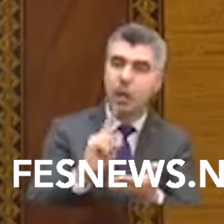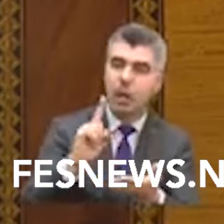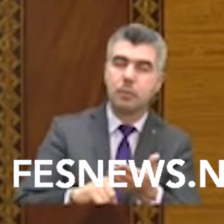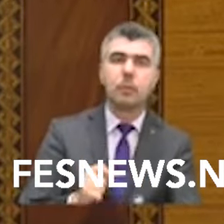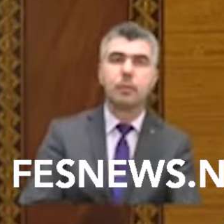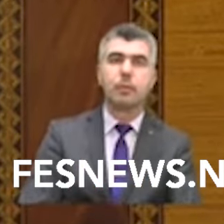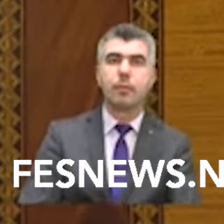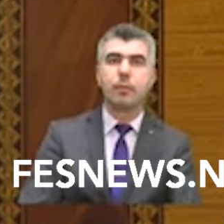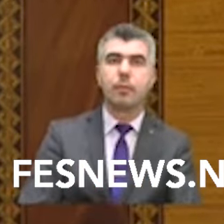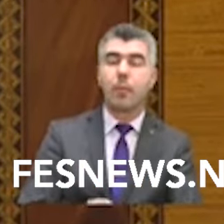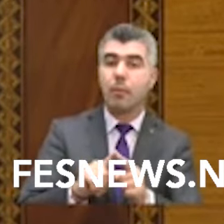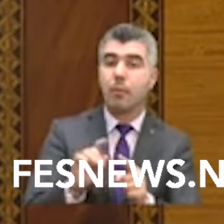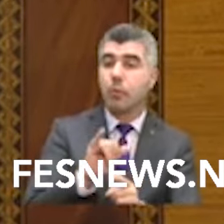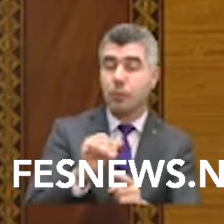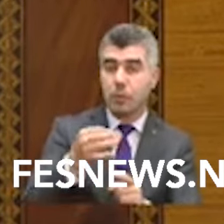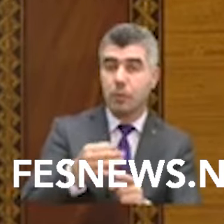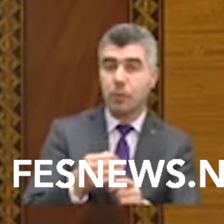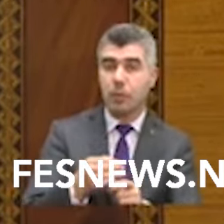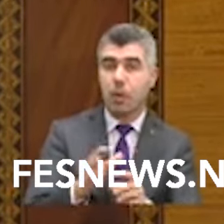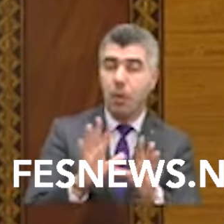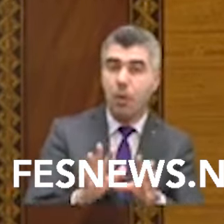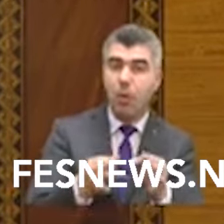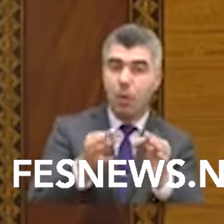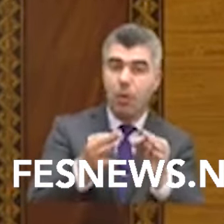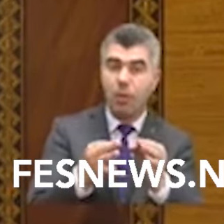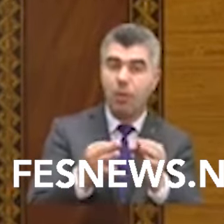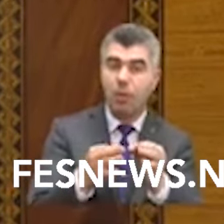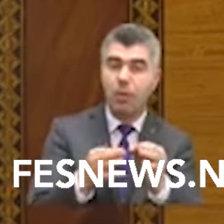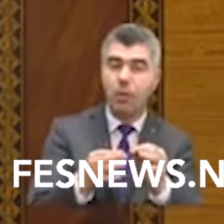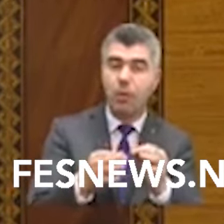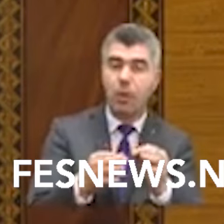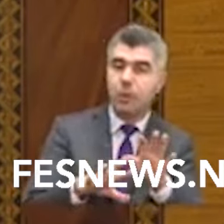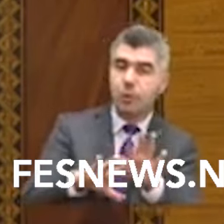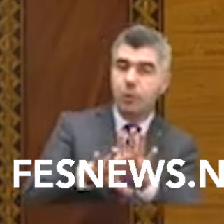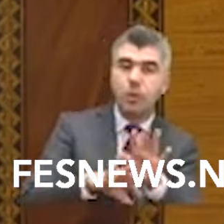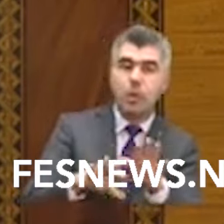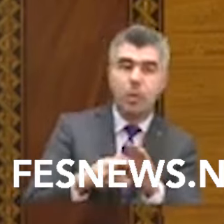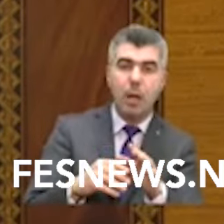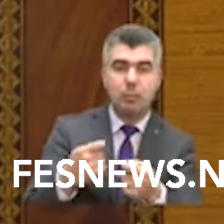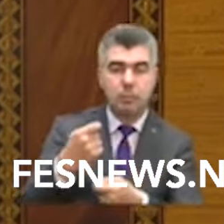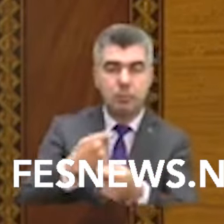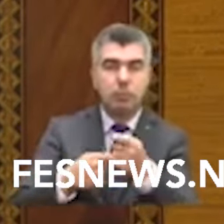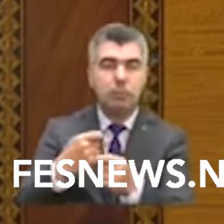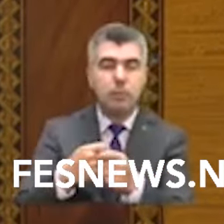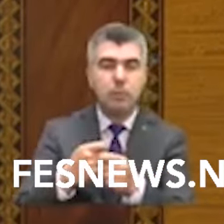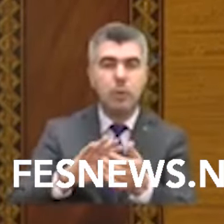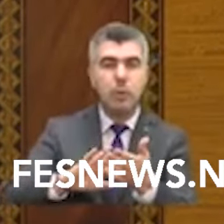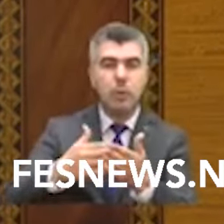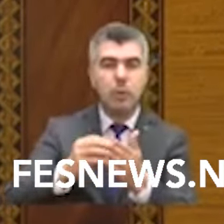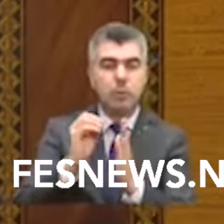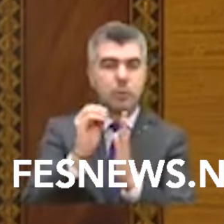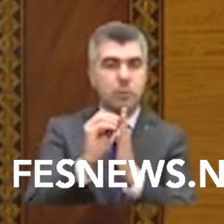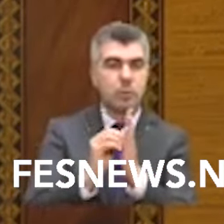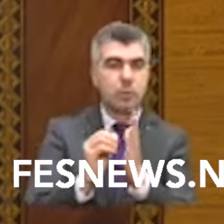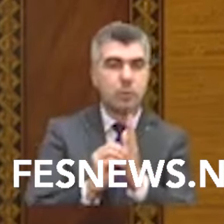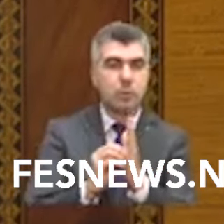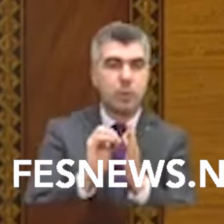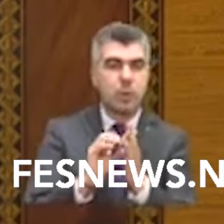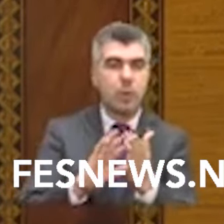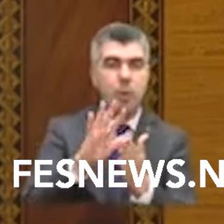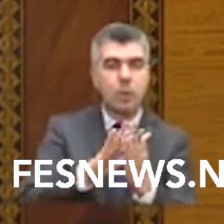الجديدة هي نكرسوا العدالة الاجتماعية والاقتصادية والعدالة المجالية بالنسبة للسكن